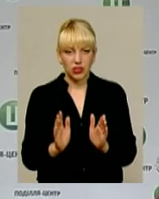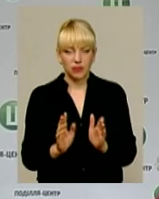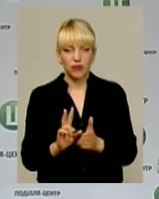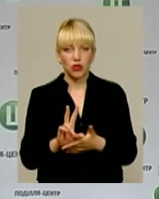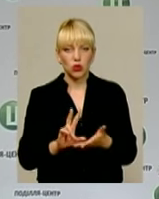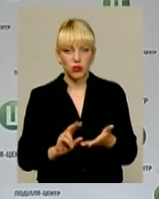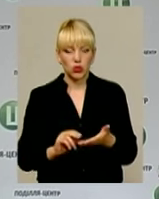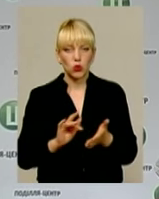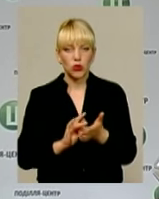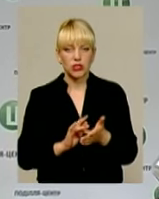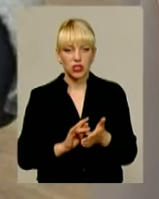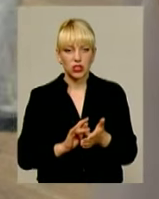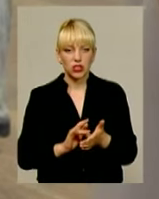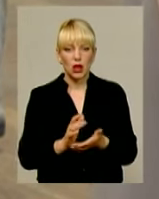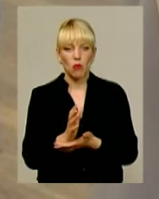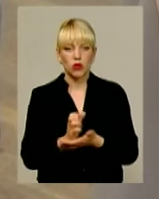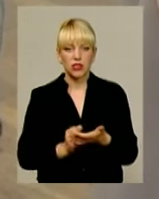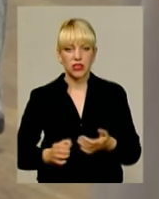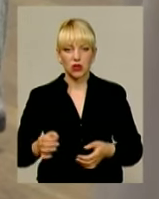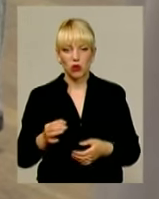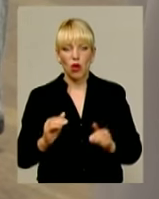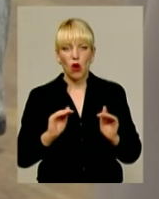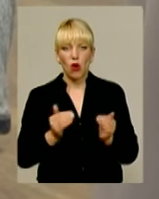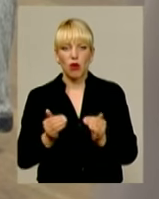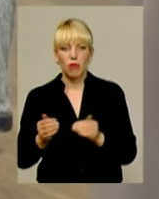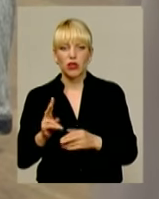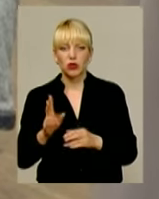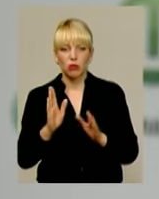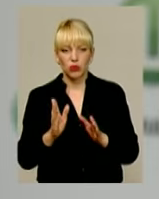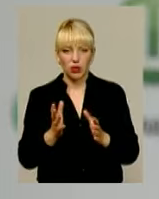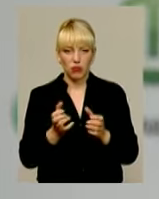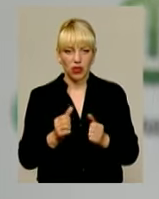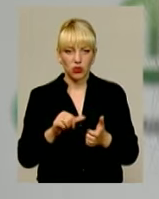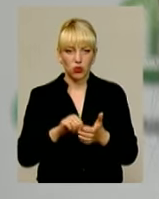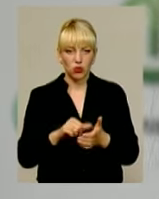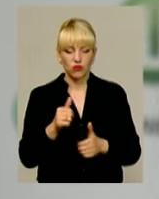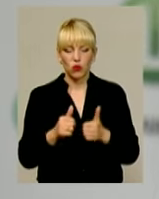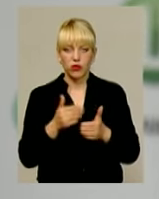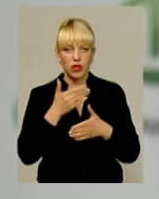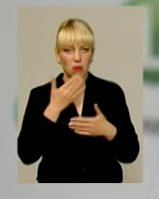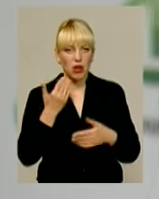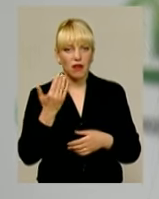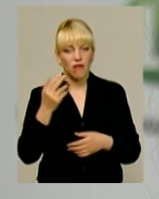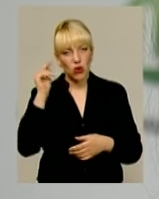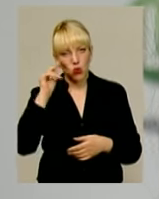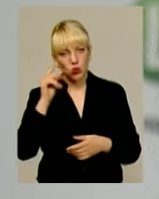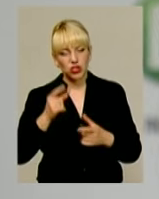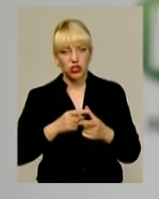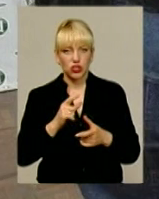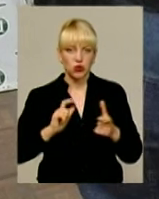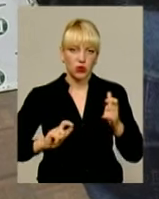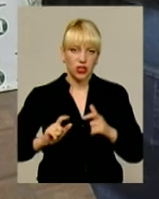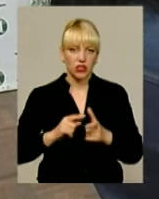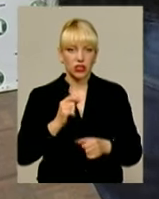туристичний потенціал області. Обмежень щодо того, хто може брати участь в конкурсі, немає. Байдуже, ви учень, студент чи працюєте.